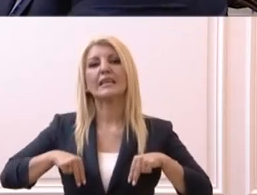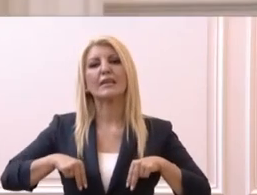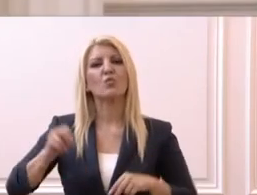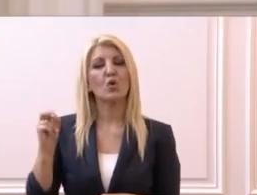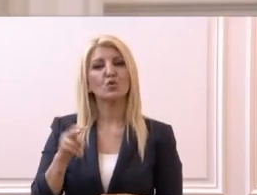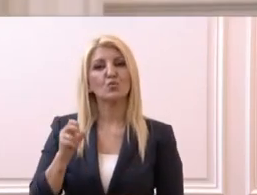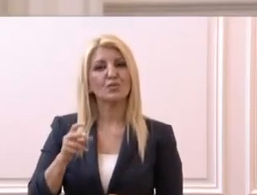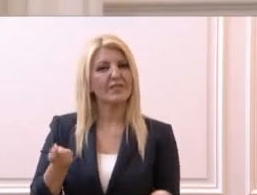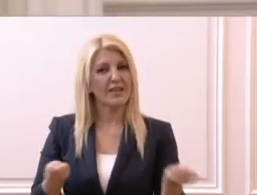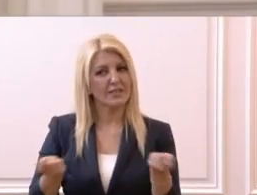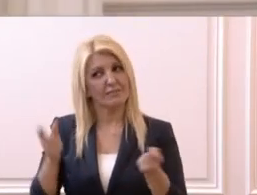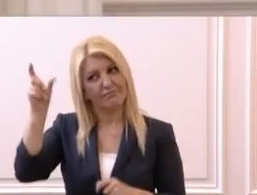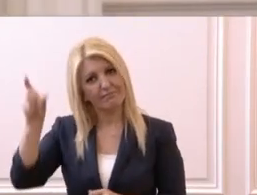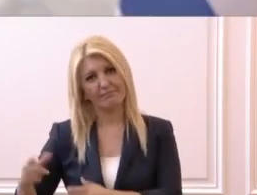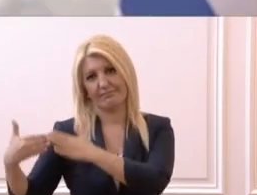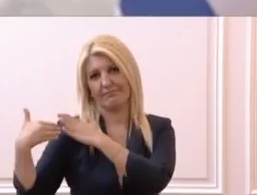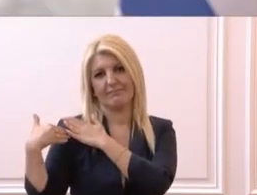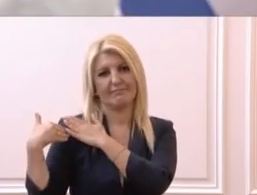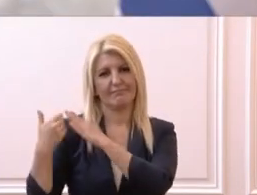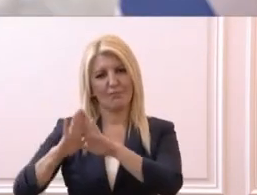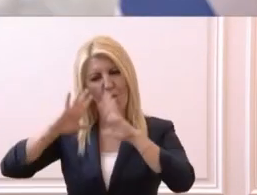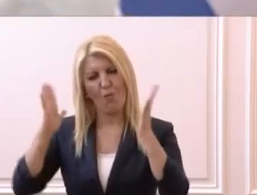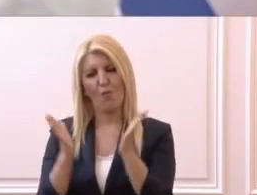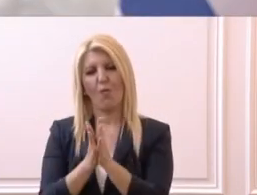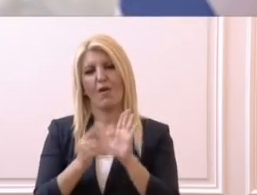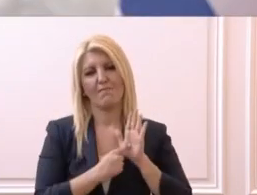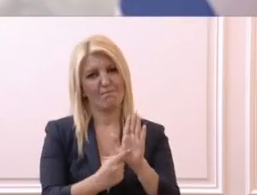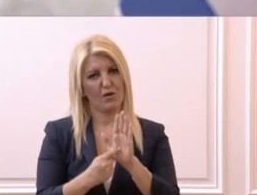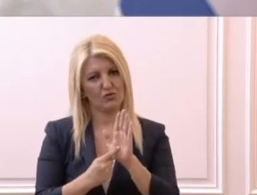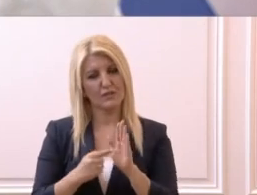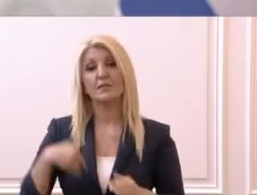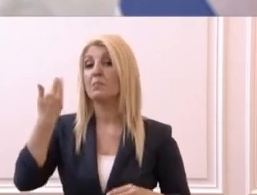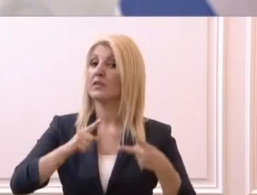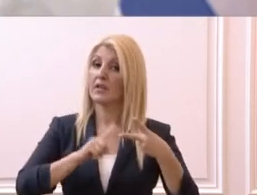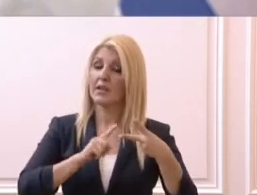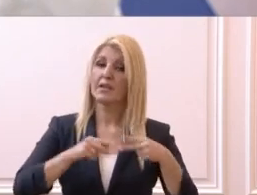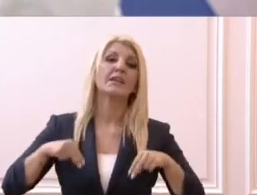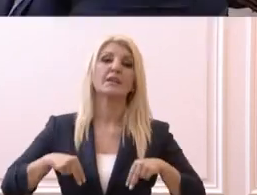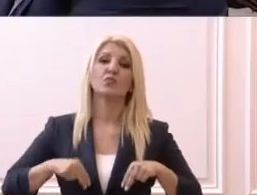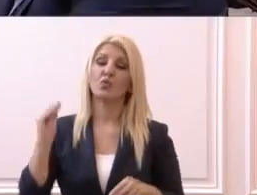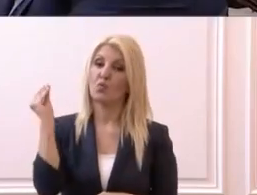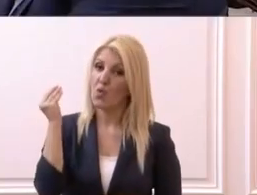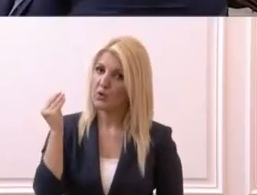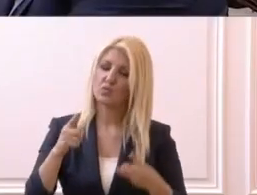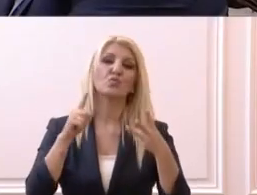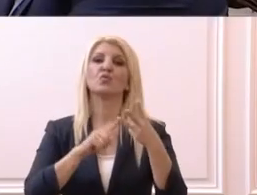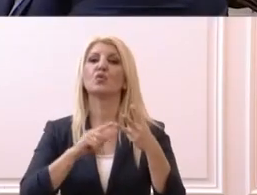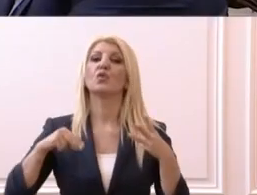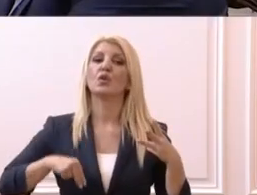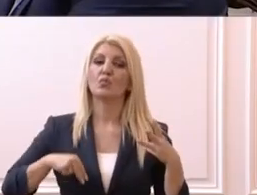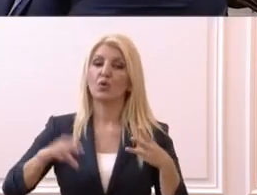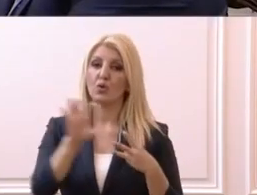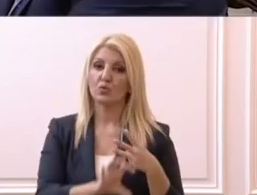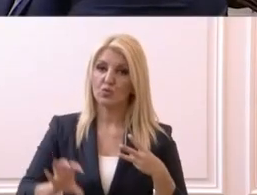την ηλεκτρονική υποδομή του. Στη συνέχεια, Υπουργοί Πολιτισμού και Τουρισμού, στις